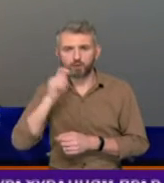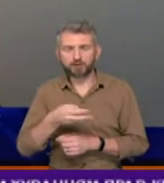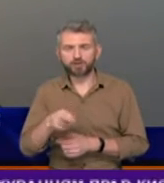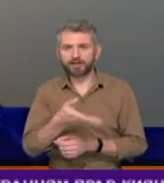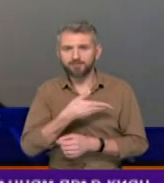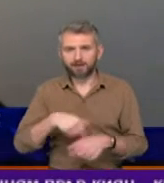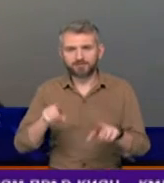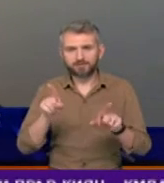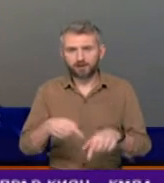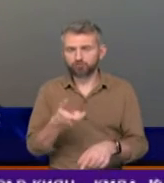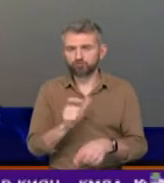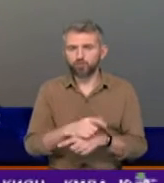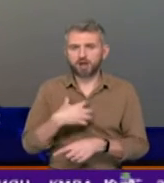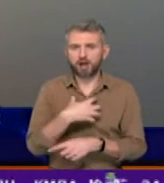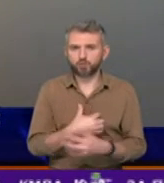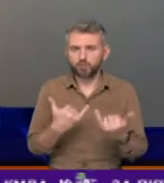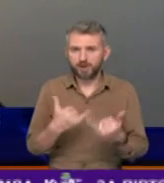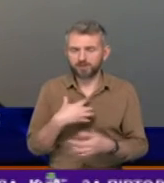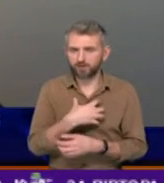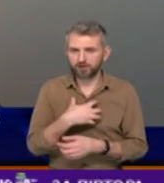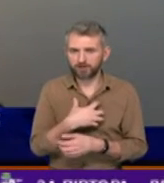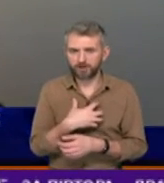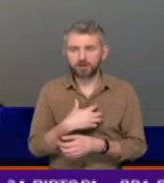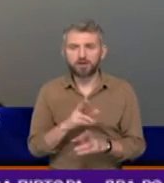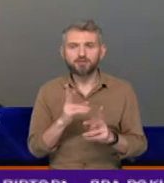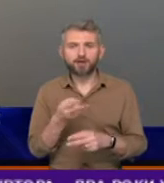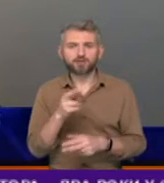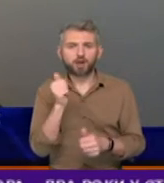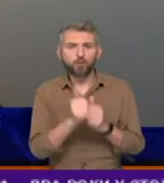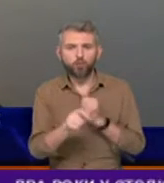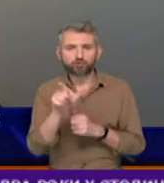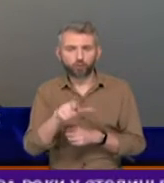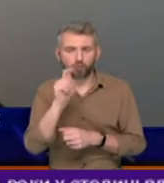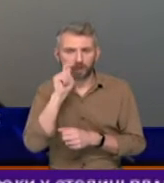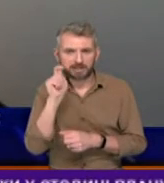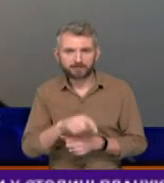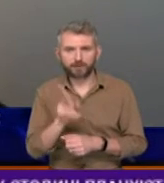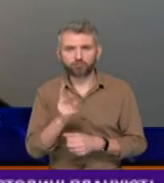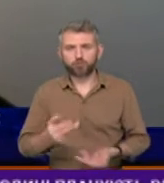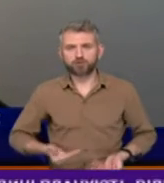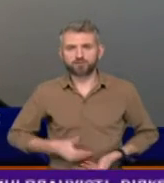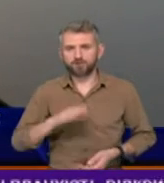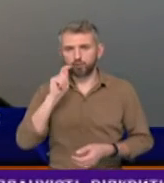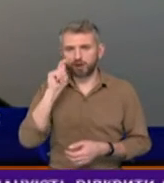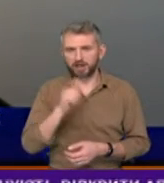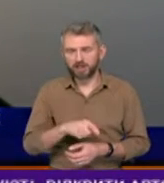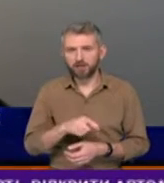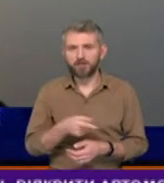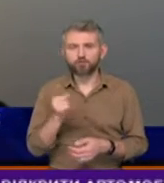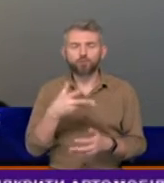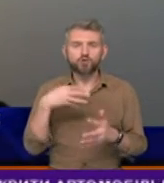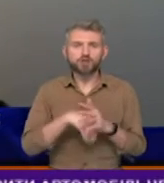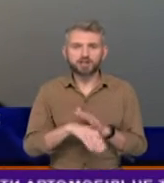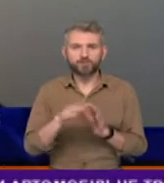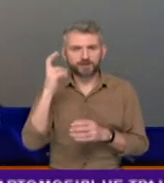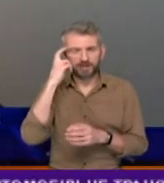нас також дуже актуальні і важливі. Uh-huh. Як я мав для кожного українця, який живе в Україні, в тому числі